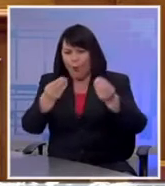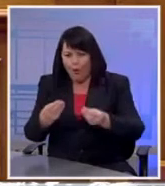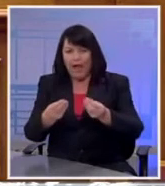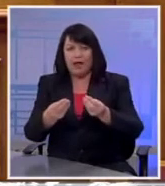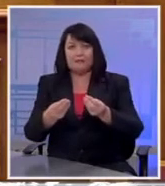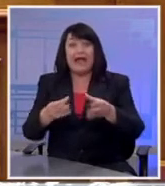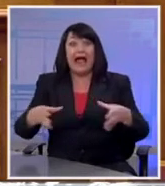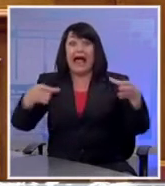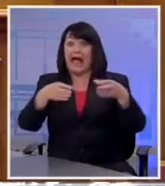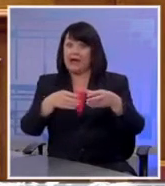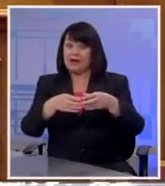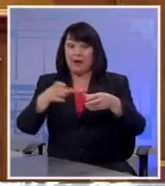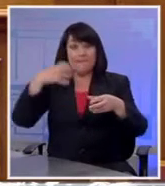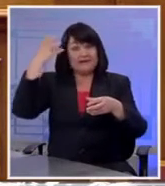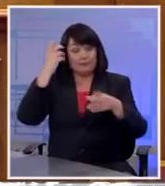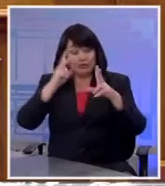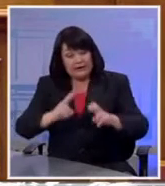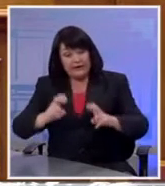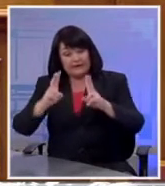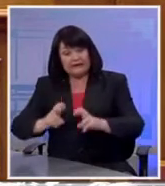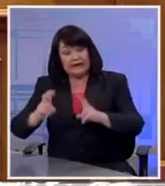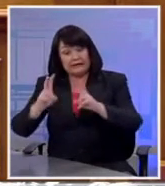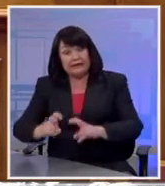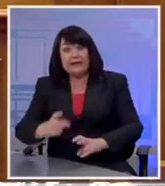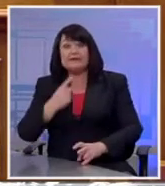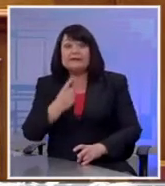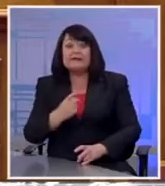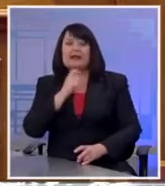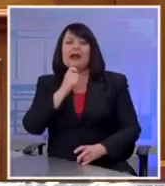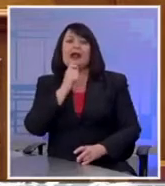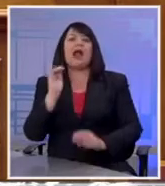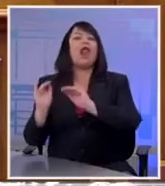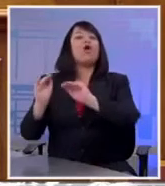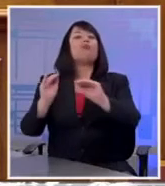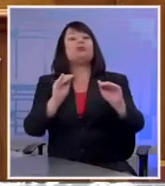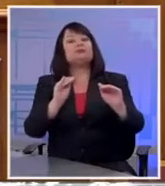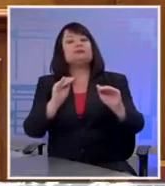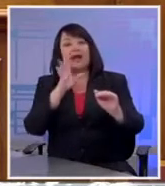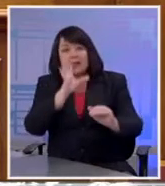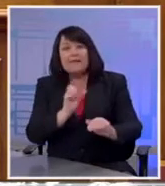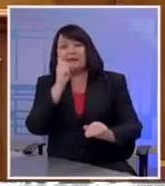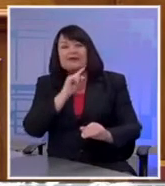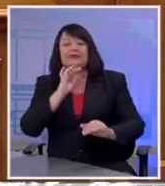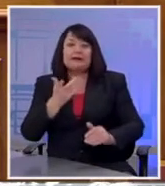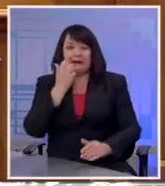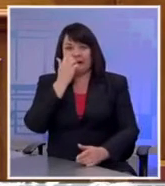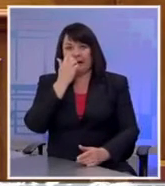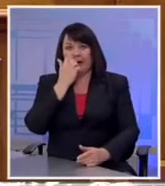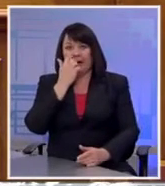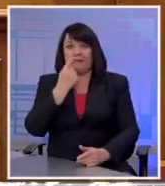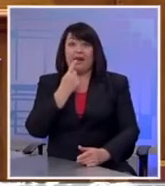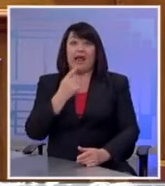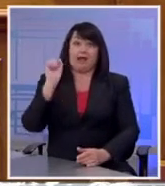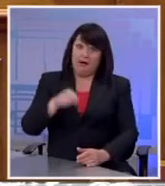υπάρχουν επιστήμονες αναλυτές να αναλύουν αν η δημοσκόπηση είναι αληθινή. Και όχι να μπορεί να λέει προηγείται το ναι